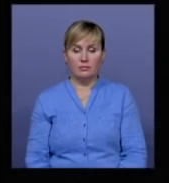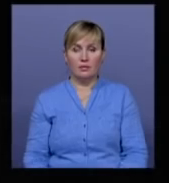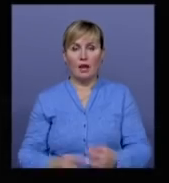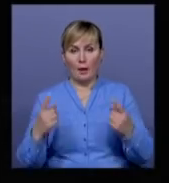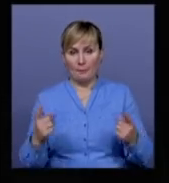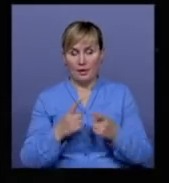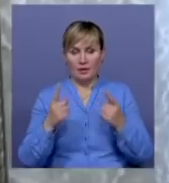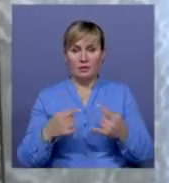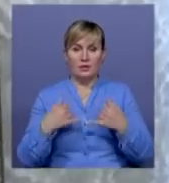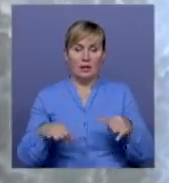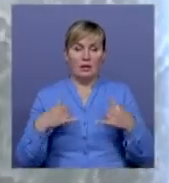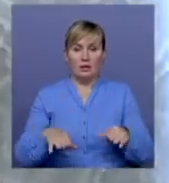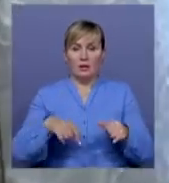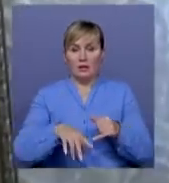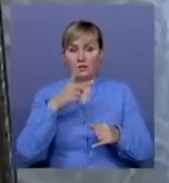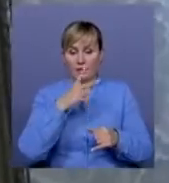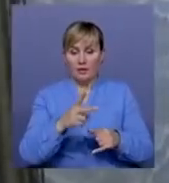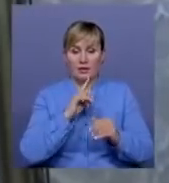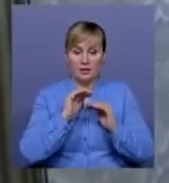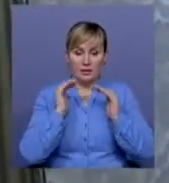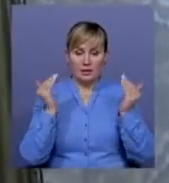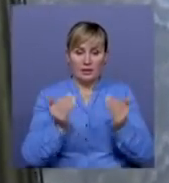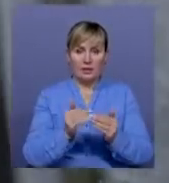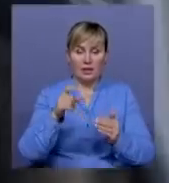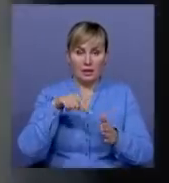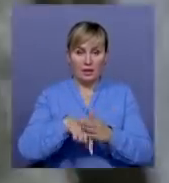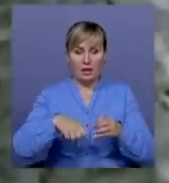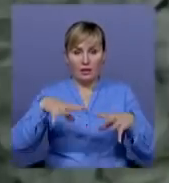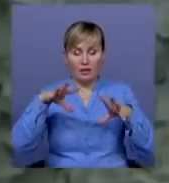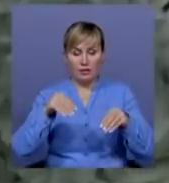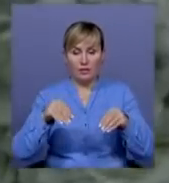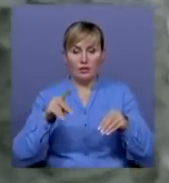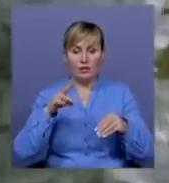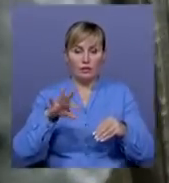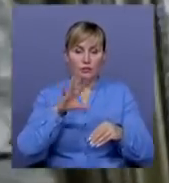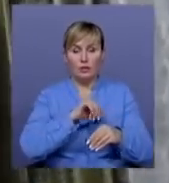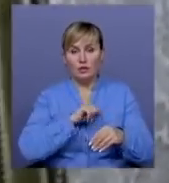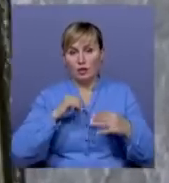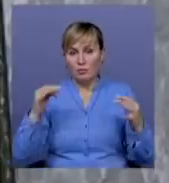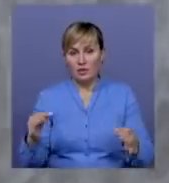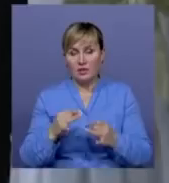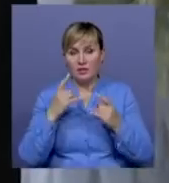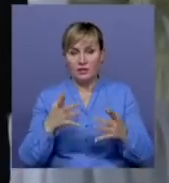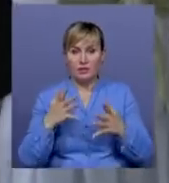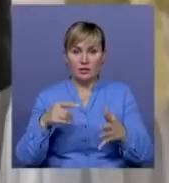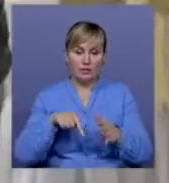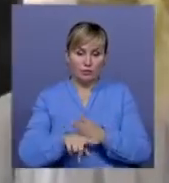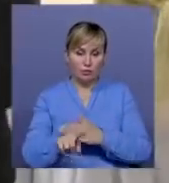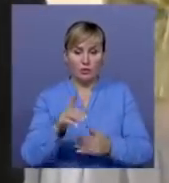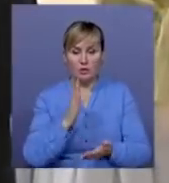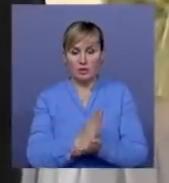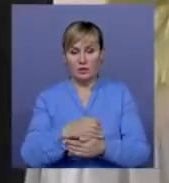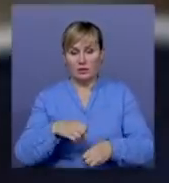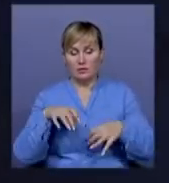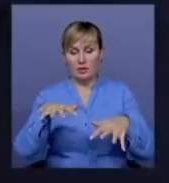Обычно это ихана в Таразе. С виду все выглядит тихо и мирно. Освещение отключено, однако все самое интересное, как выяснилось, происходит внутри